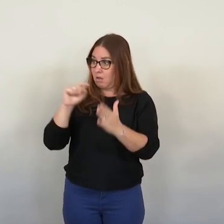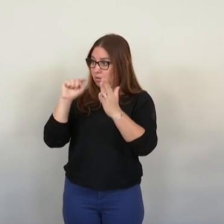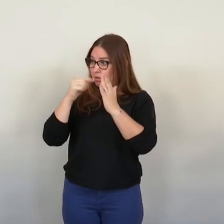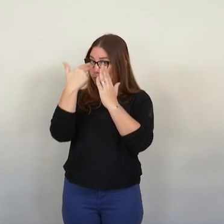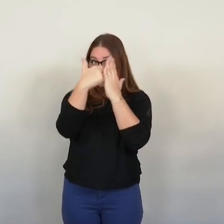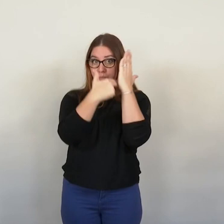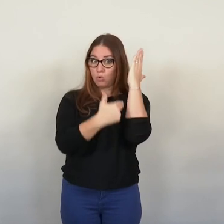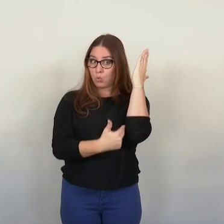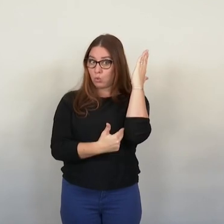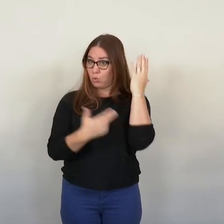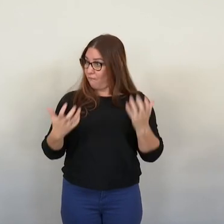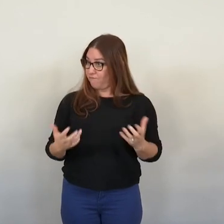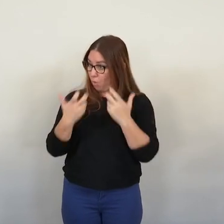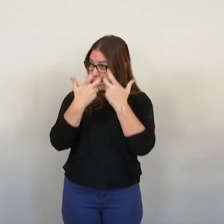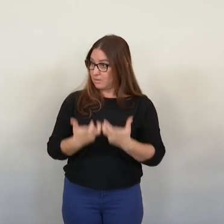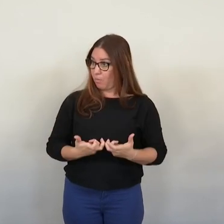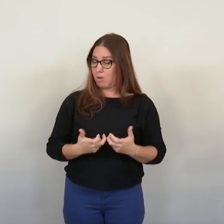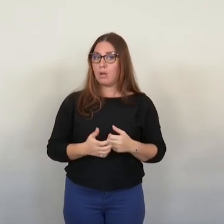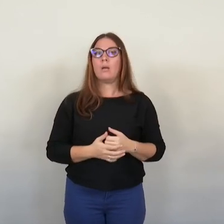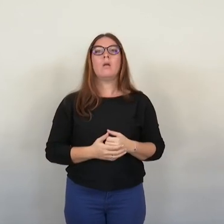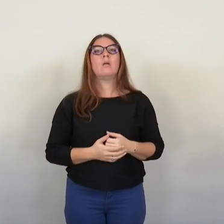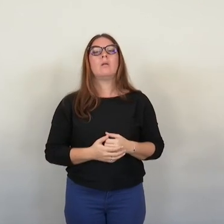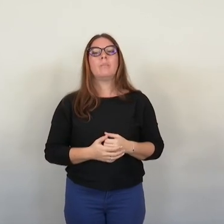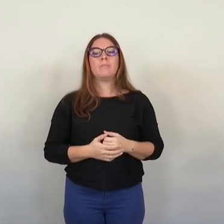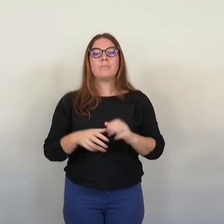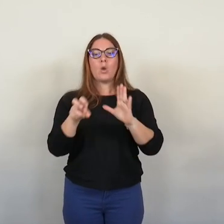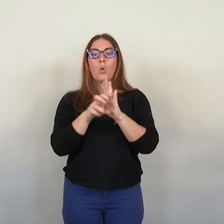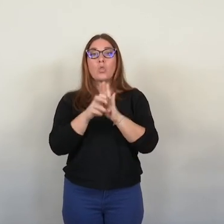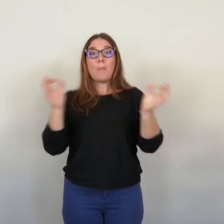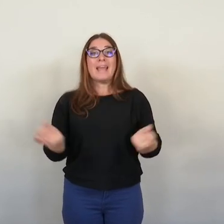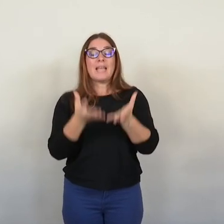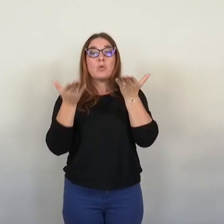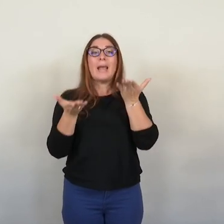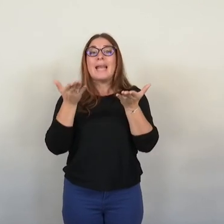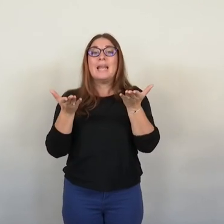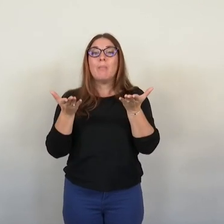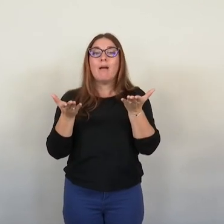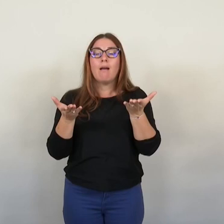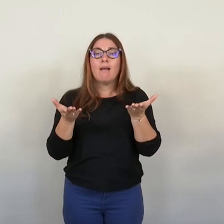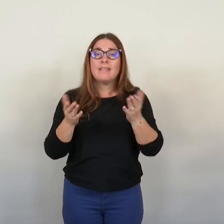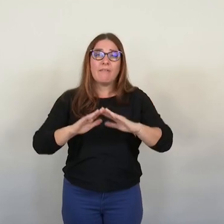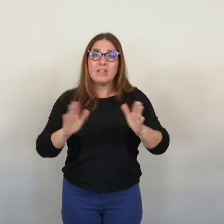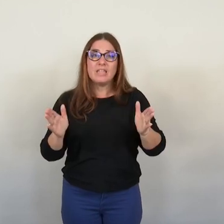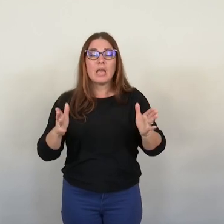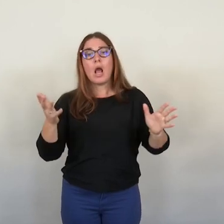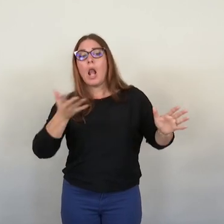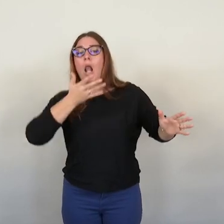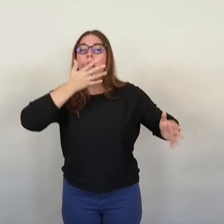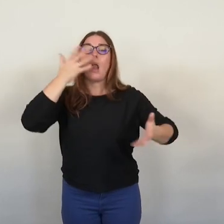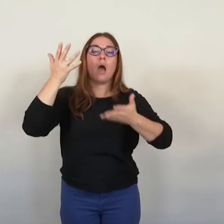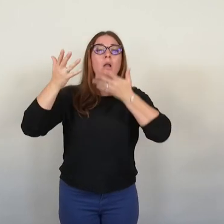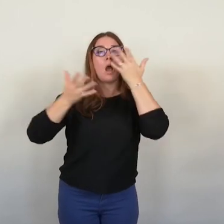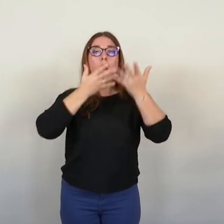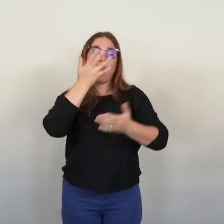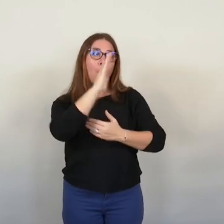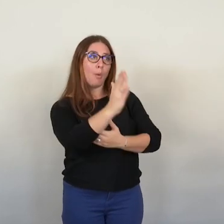les exemples l'équilibre de l'exception grenobloise ne tient donc plus et la prose qui nous est présentée